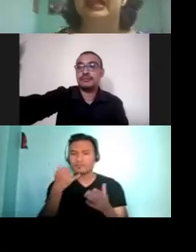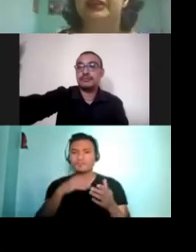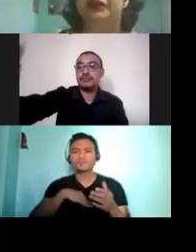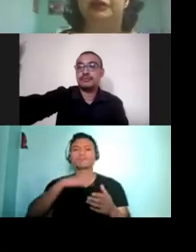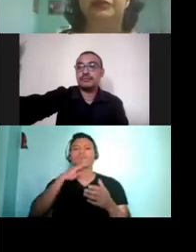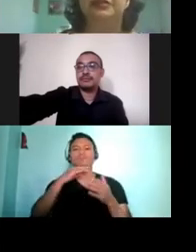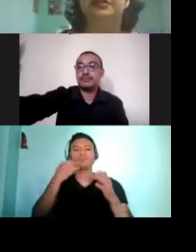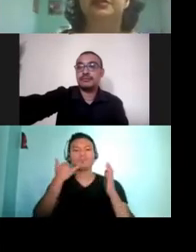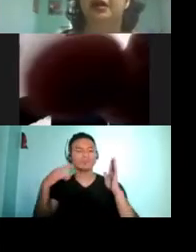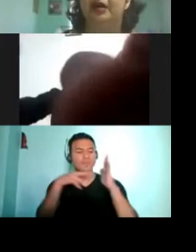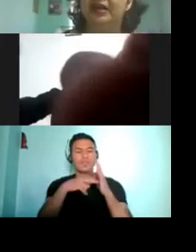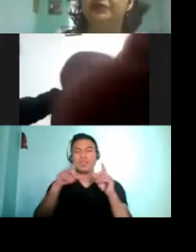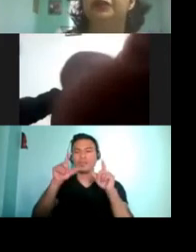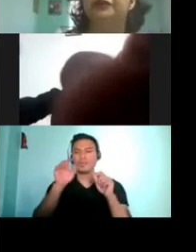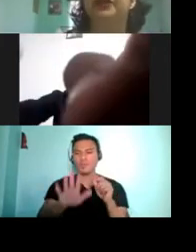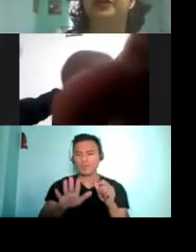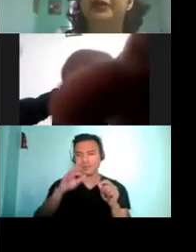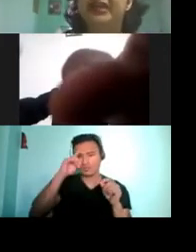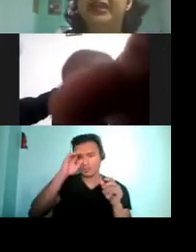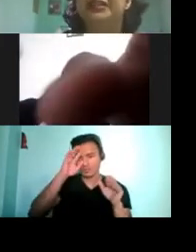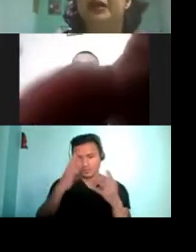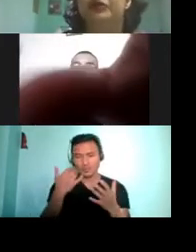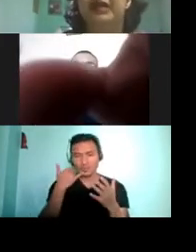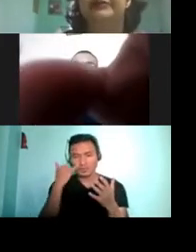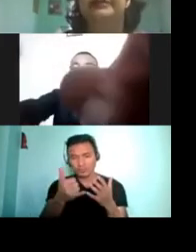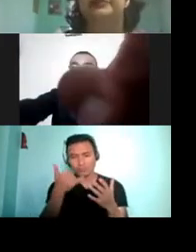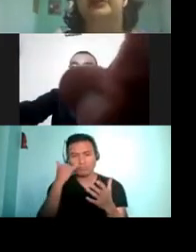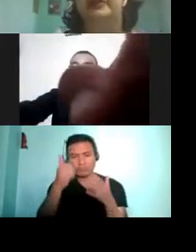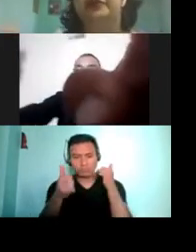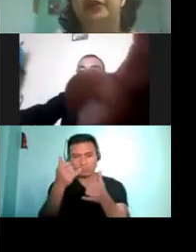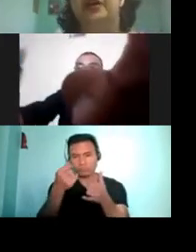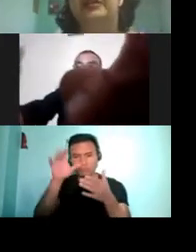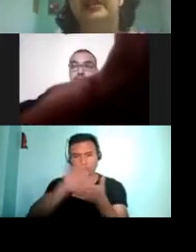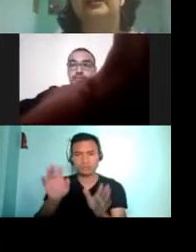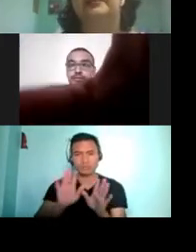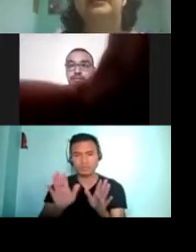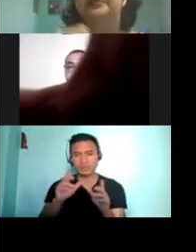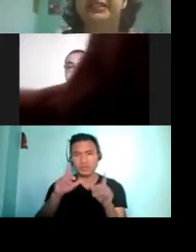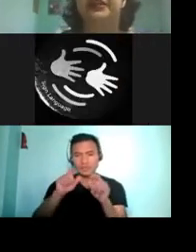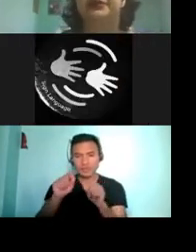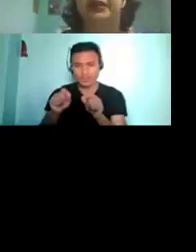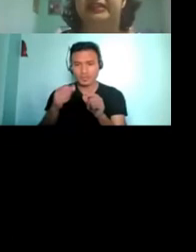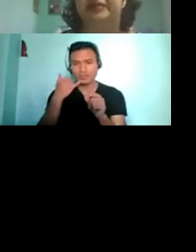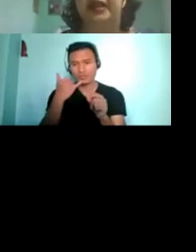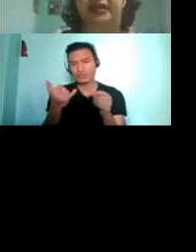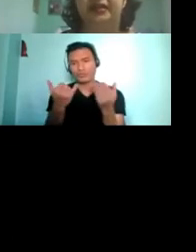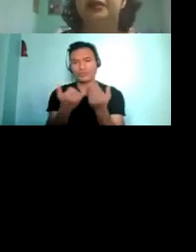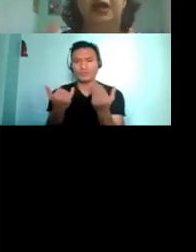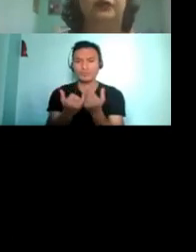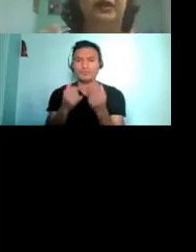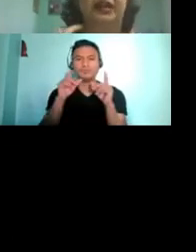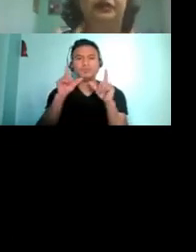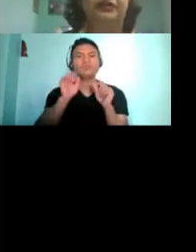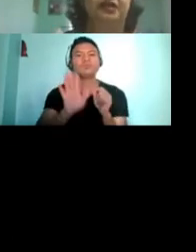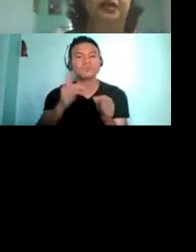चाहिँ राख्ने गर्नुहोस्। अनावश्यक फोन गरेर पैसा नसिद्धाउनुहोस्। आवश्यक परेको बेला फोन गर्ने बेलामा तपाईँसँग पैसा नहोला त्यति बेला, होइन? यी